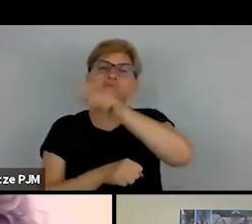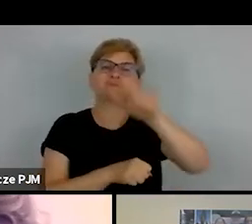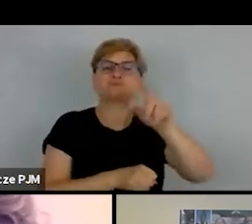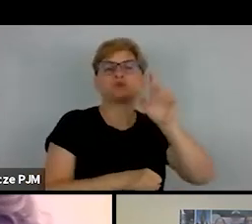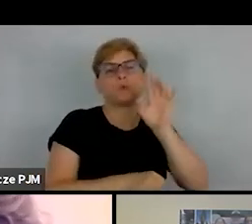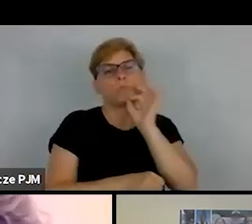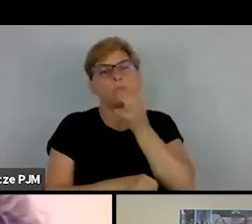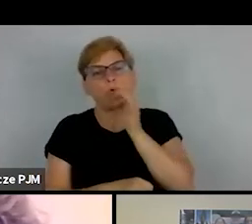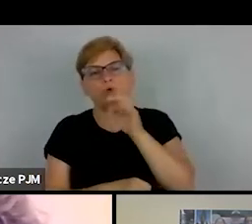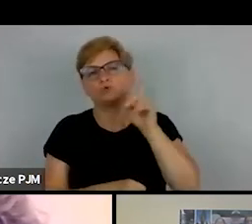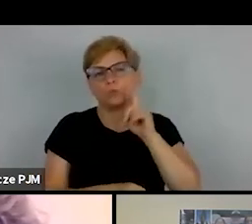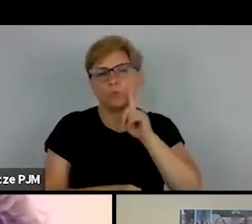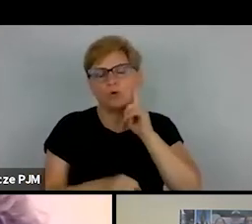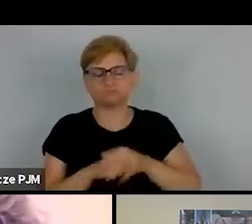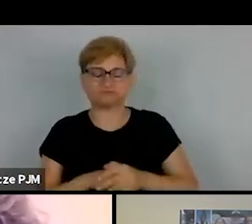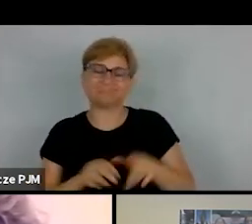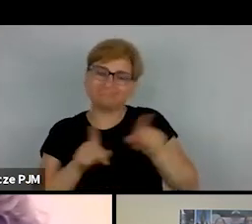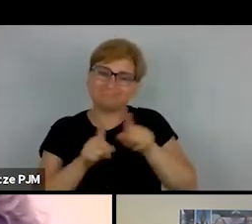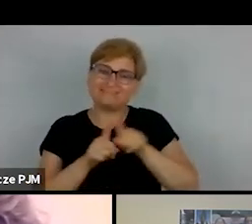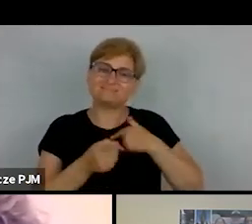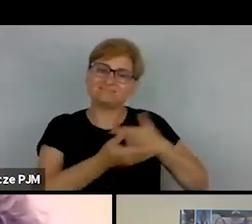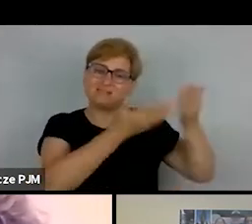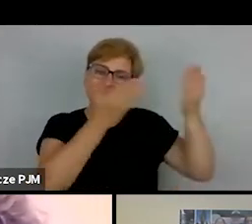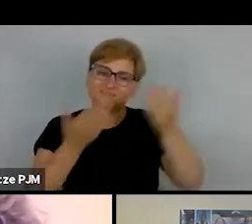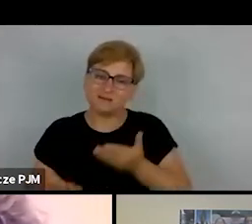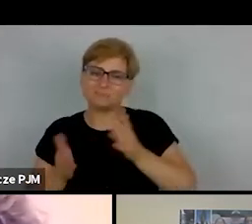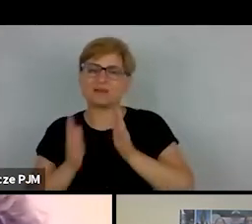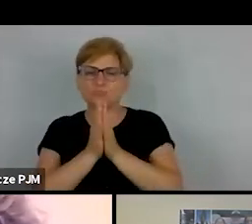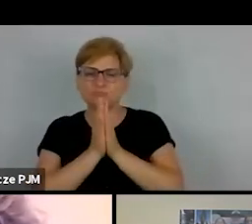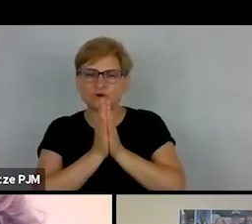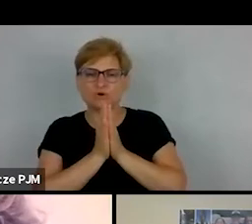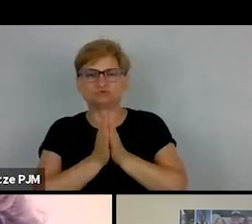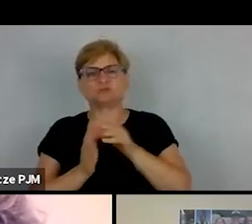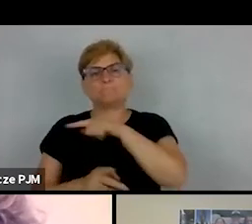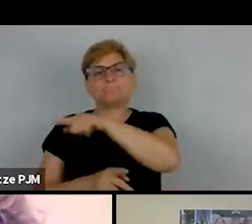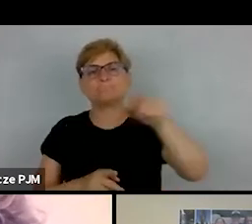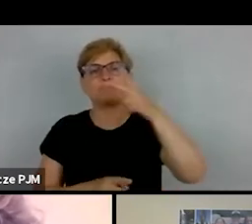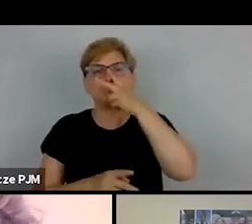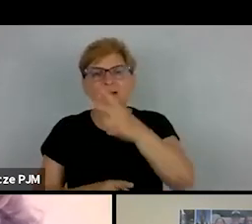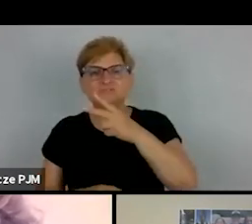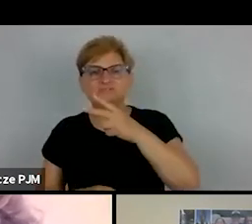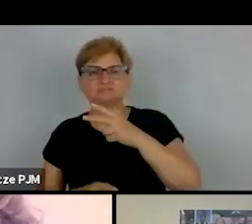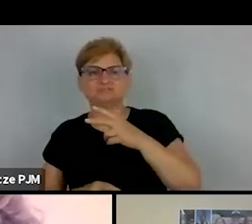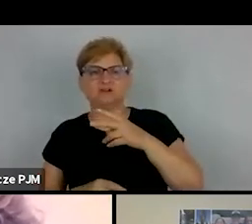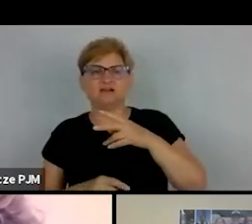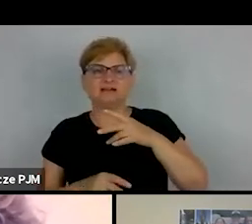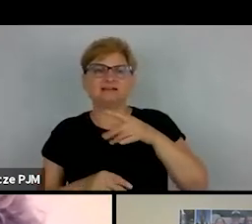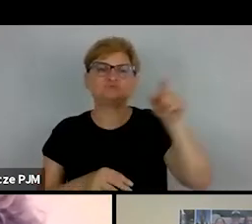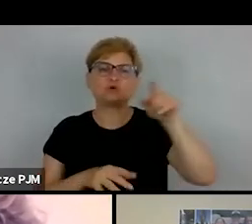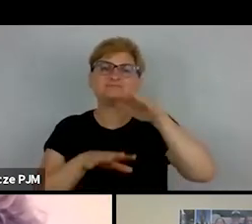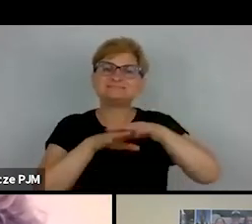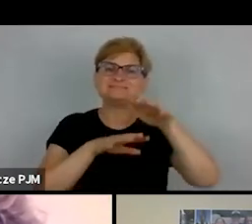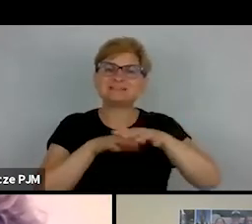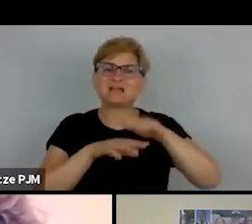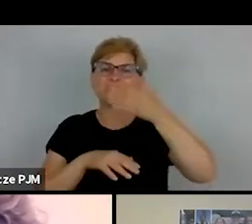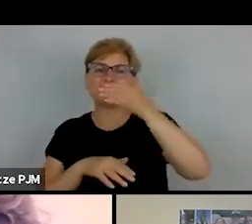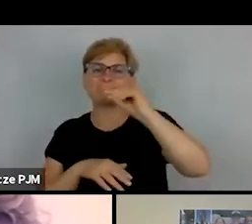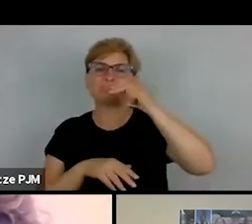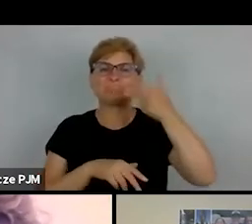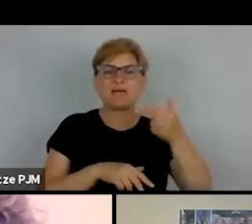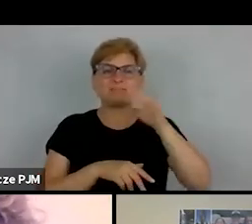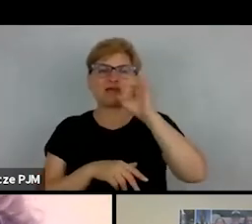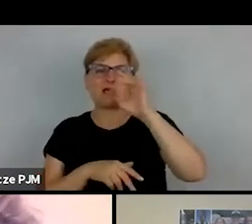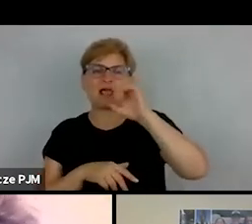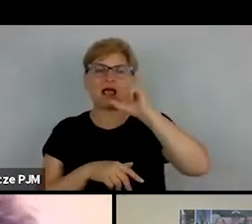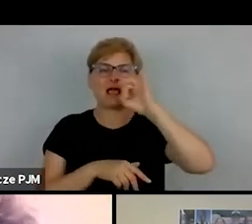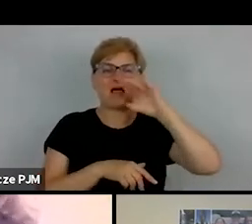do zajrzenia do sieci MenEngage. Ja zdążyłam przepatrzeć YouTube'a MenEngage